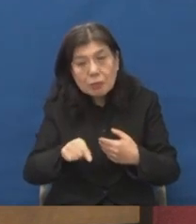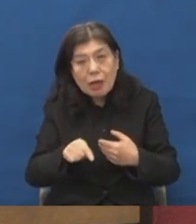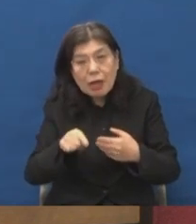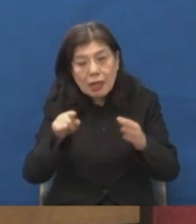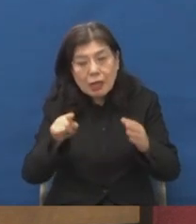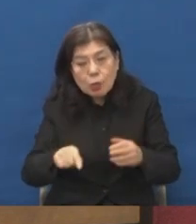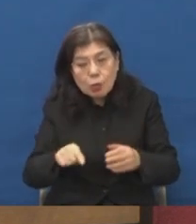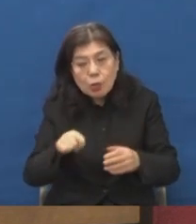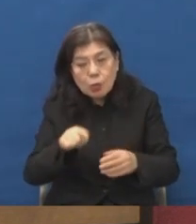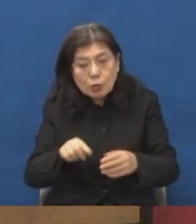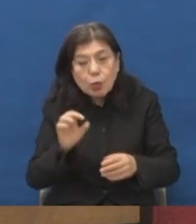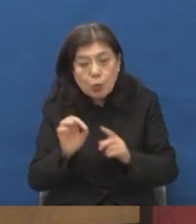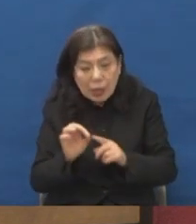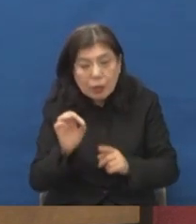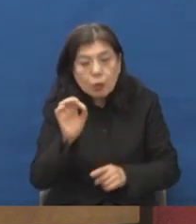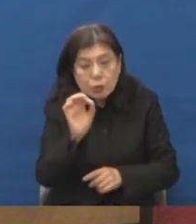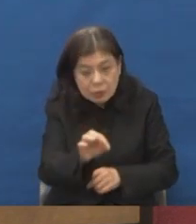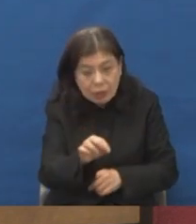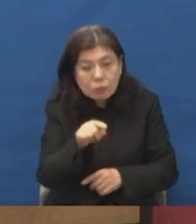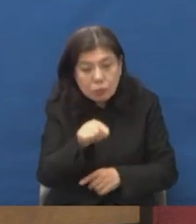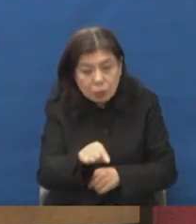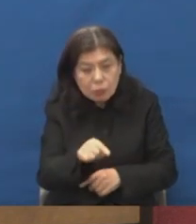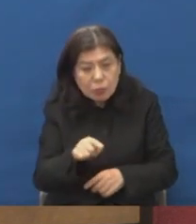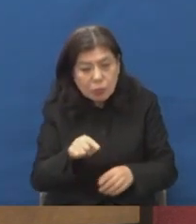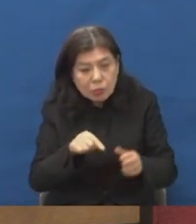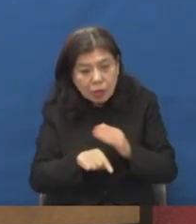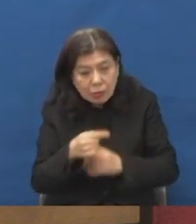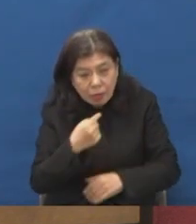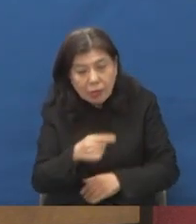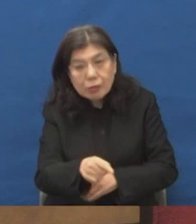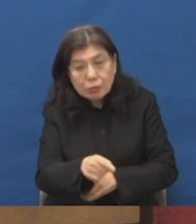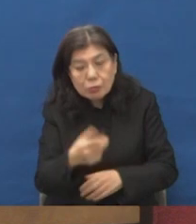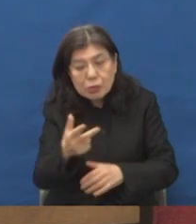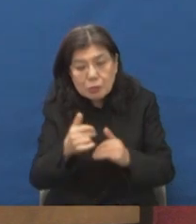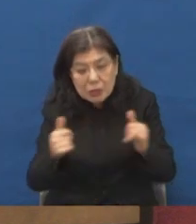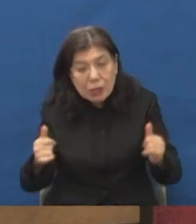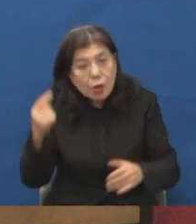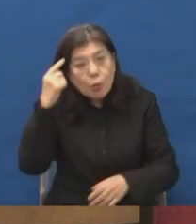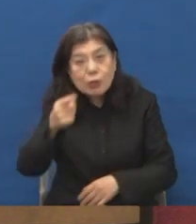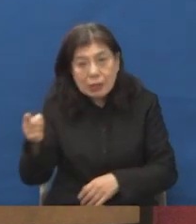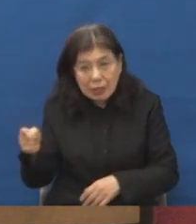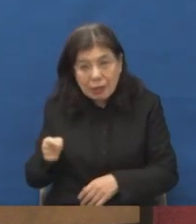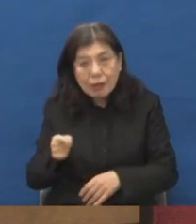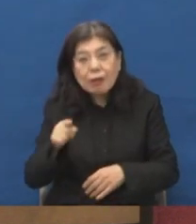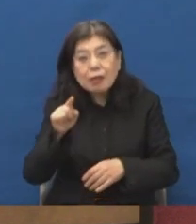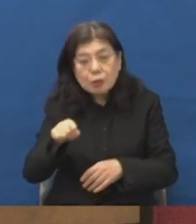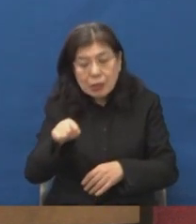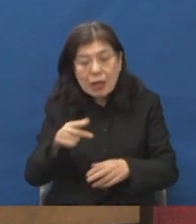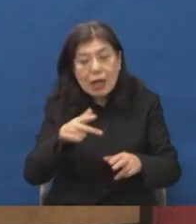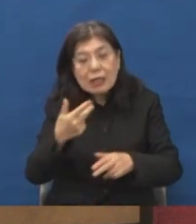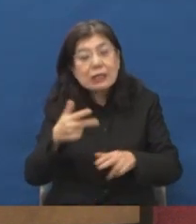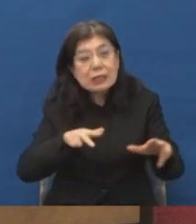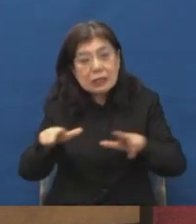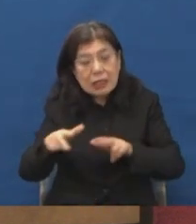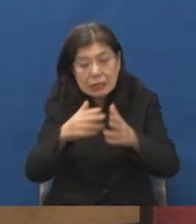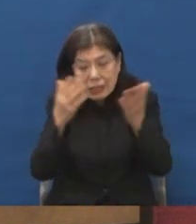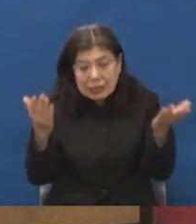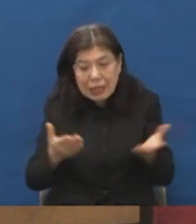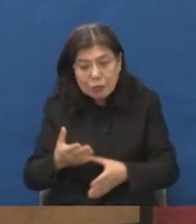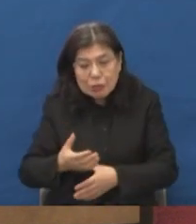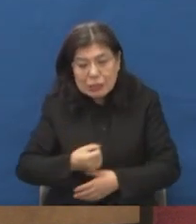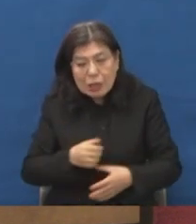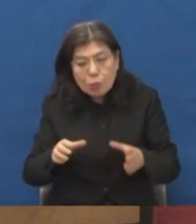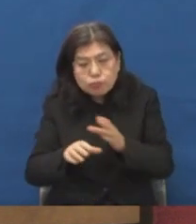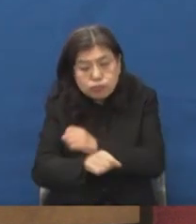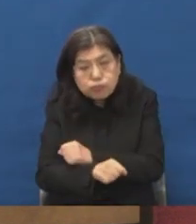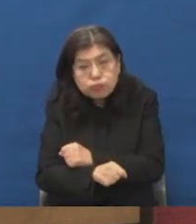けのお金を使うのかという疑問を多くの市民に持たれ、そのことが市政全体の信頼を損なって